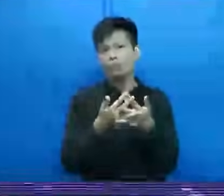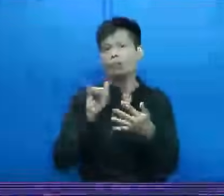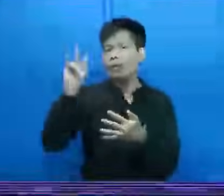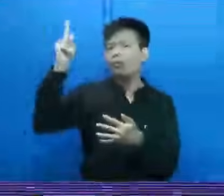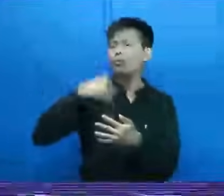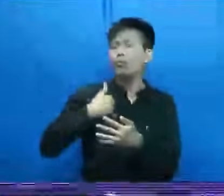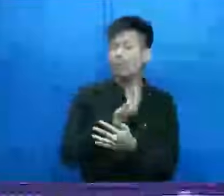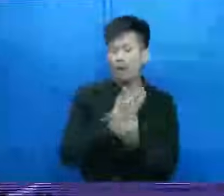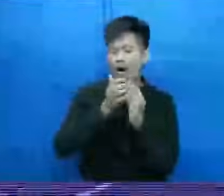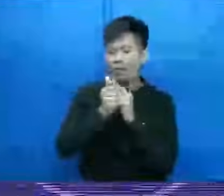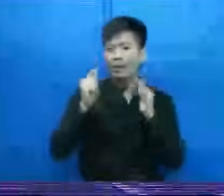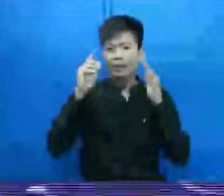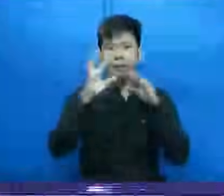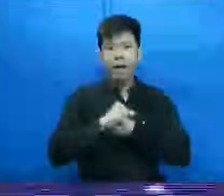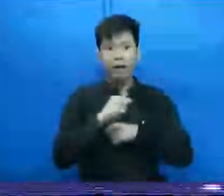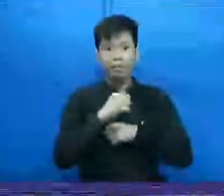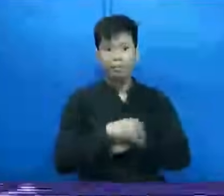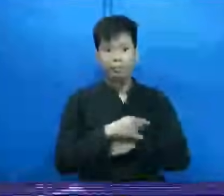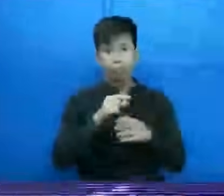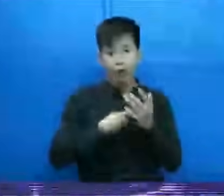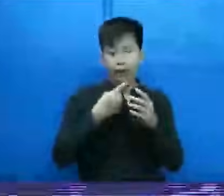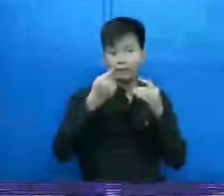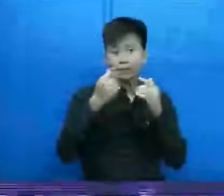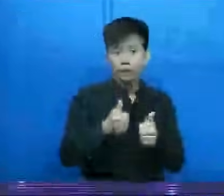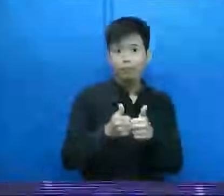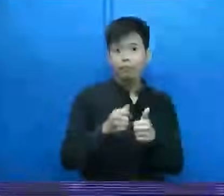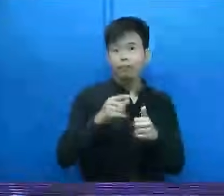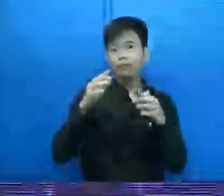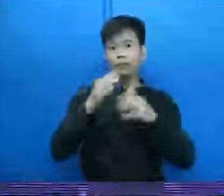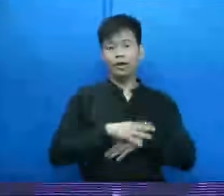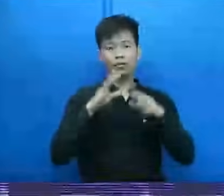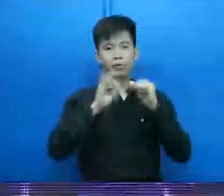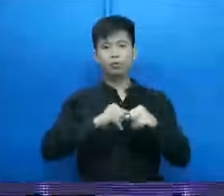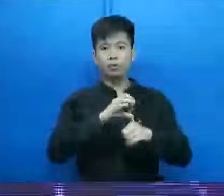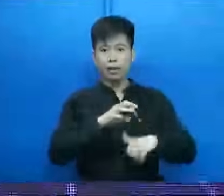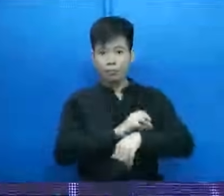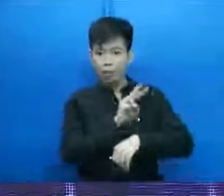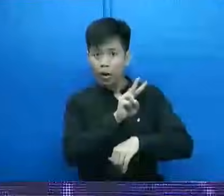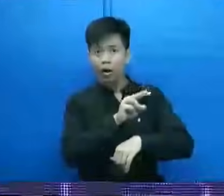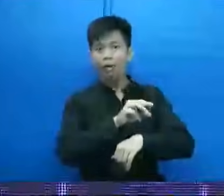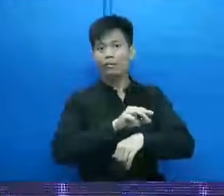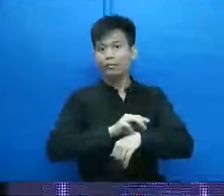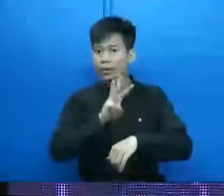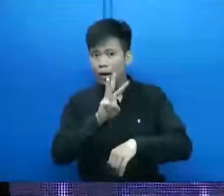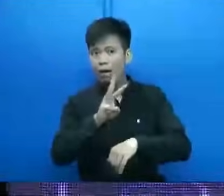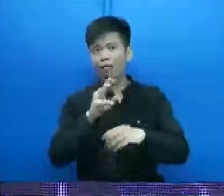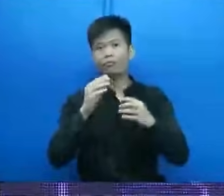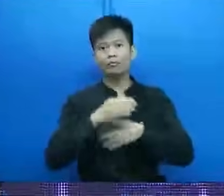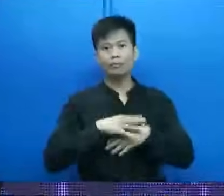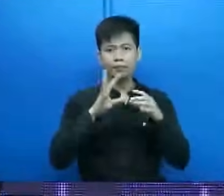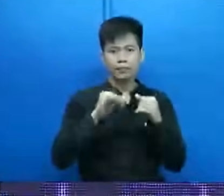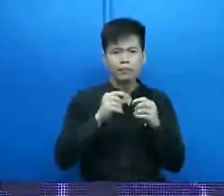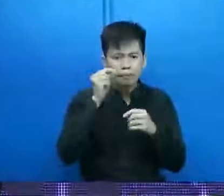ahli tahajud, mulai siapkan. Saya tahajud dari jam berapa? Jam 2, mulai bangun. Jam 3, saya tahajud. Maka